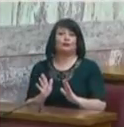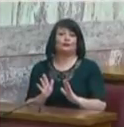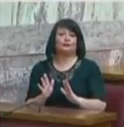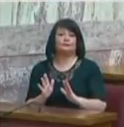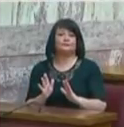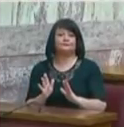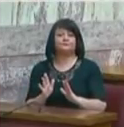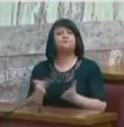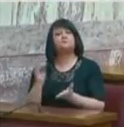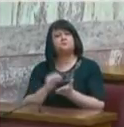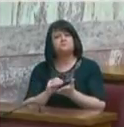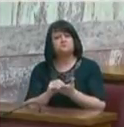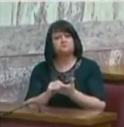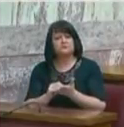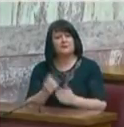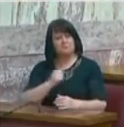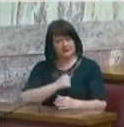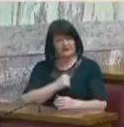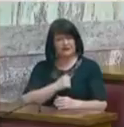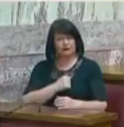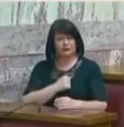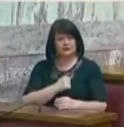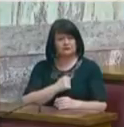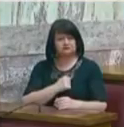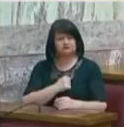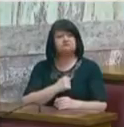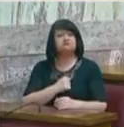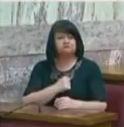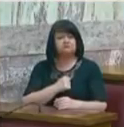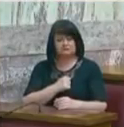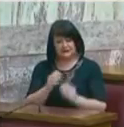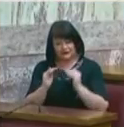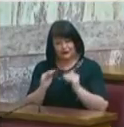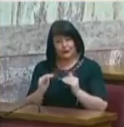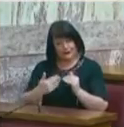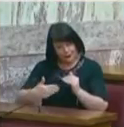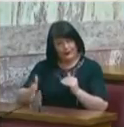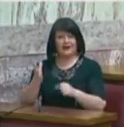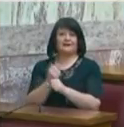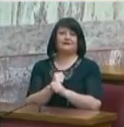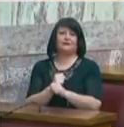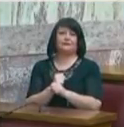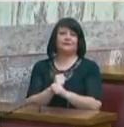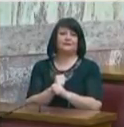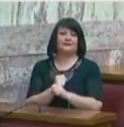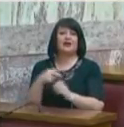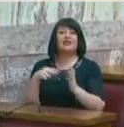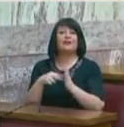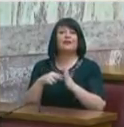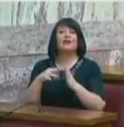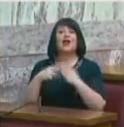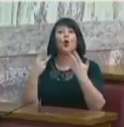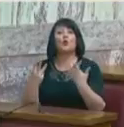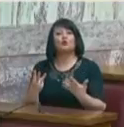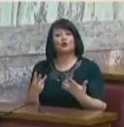Και έχουμε κάθε λόγο να θεωρούμε ότι το ίδιο θα καταφέρουμε να πράξουμε και το 18 με